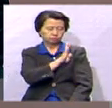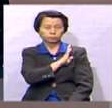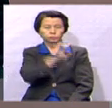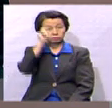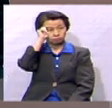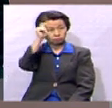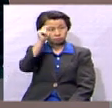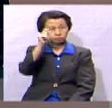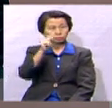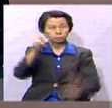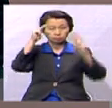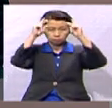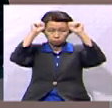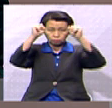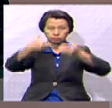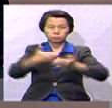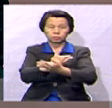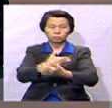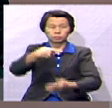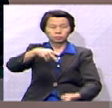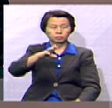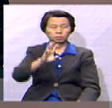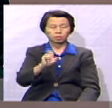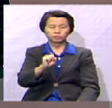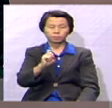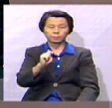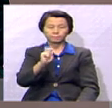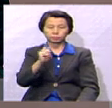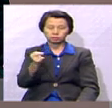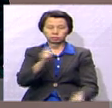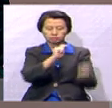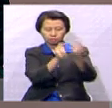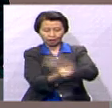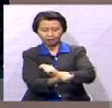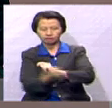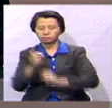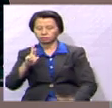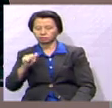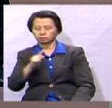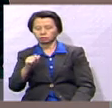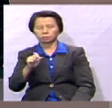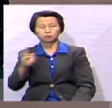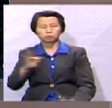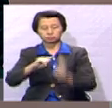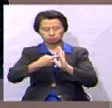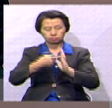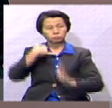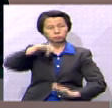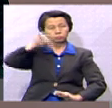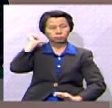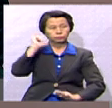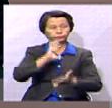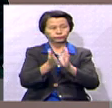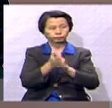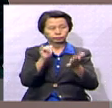Samsuri Mokhtar selaku Presiden Baharu PBSNT bagi menggantikan Datuk Seri Ahmad Razif Abdul Rahman berkuat kuasa semalam.